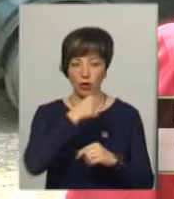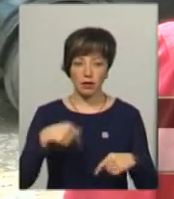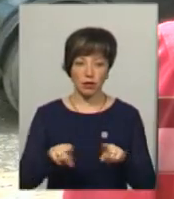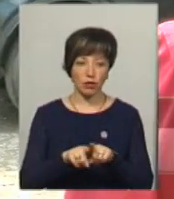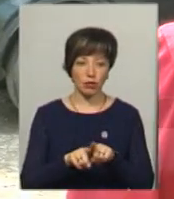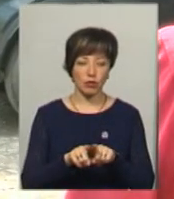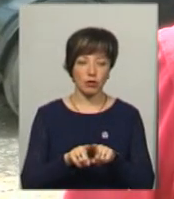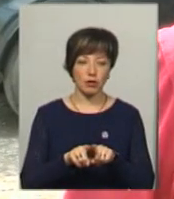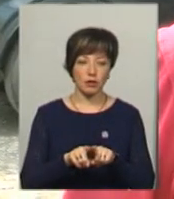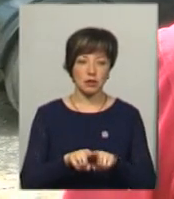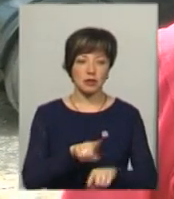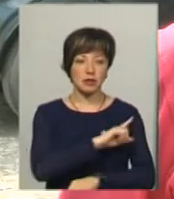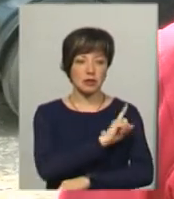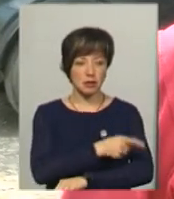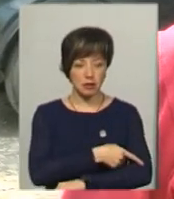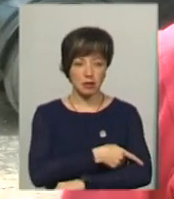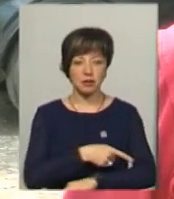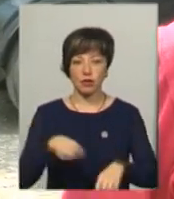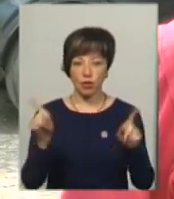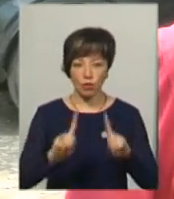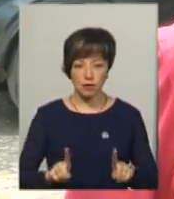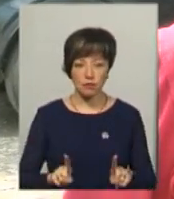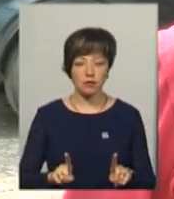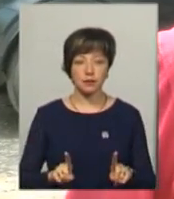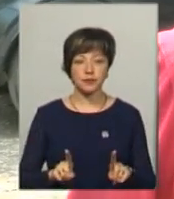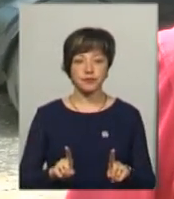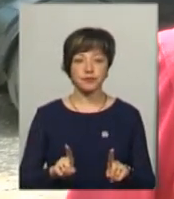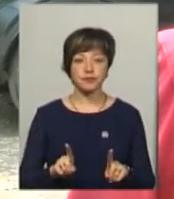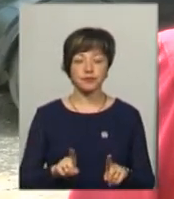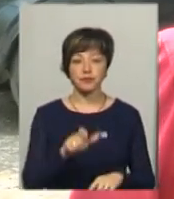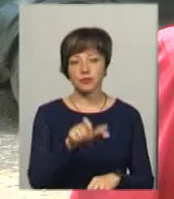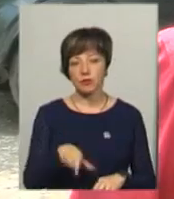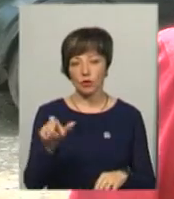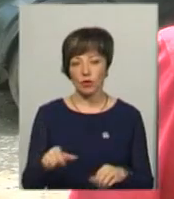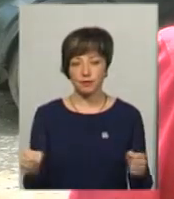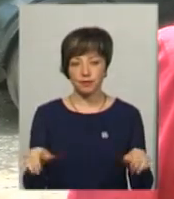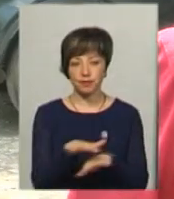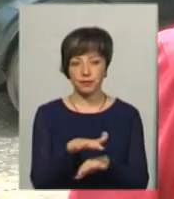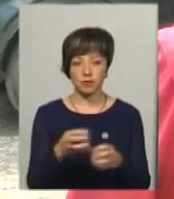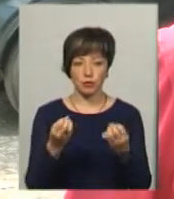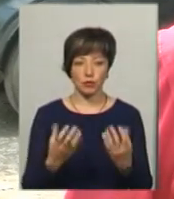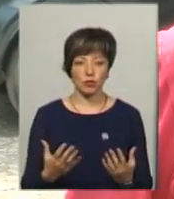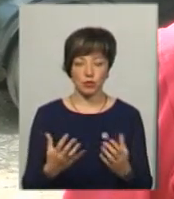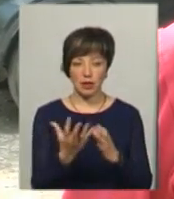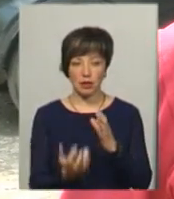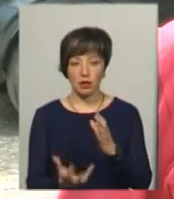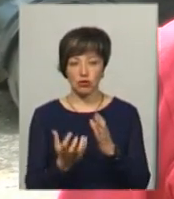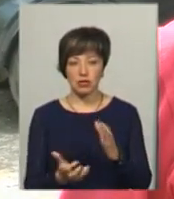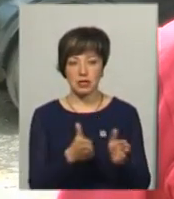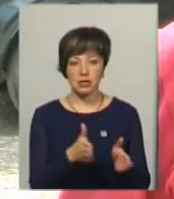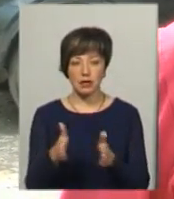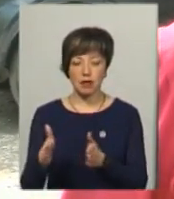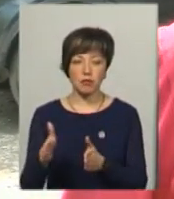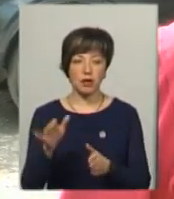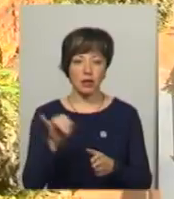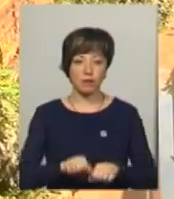грозів, люди позасипали дренажною системою, і